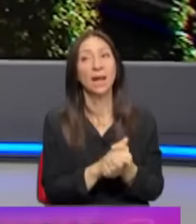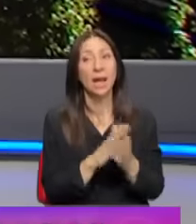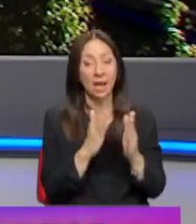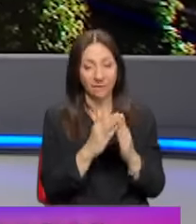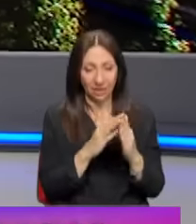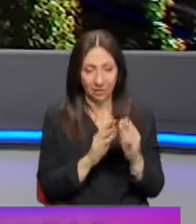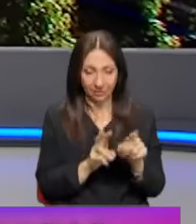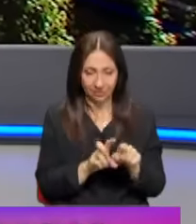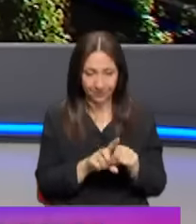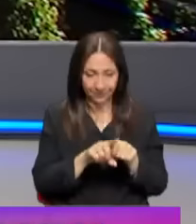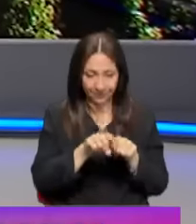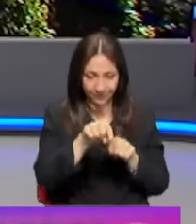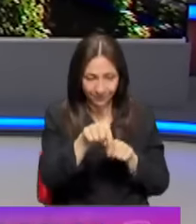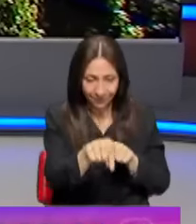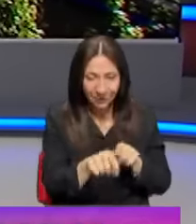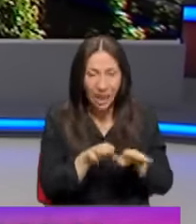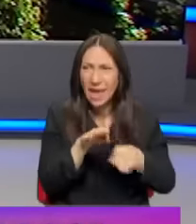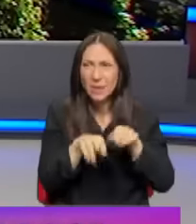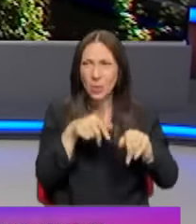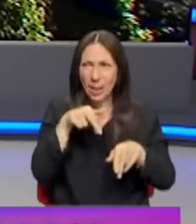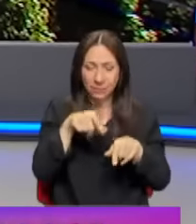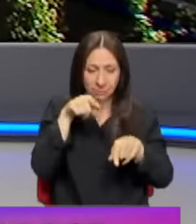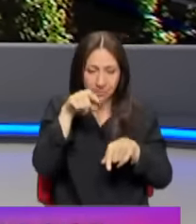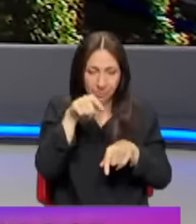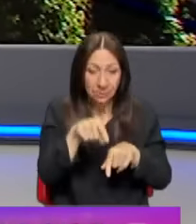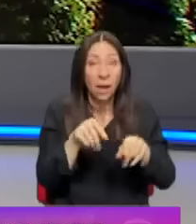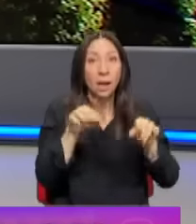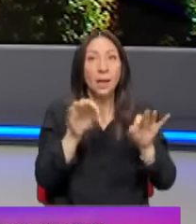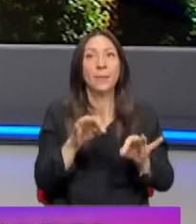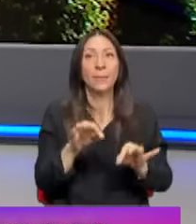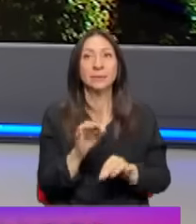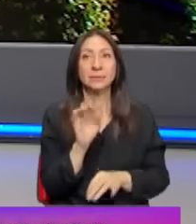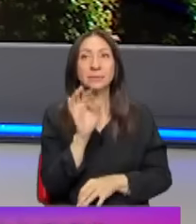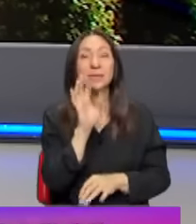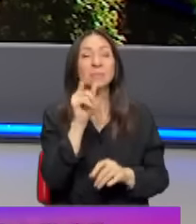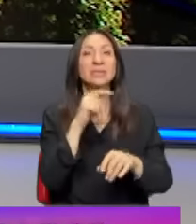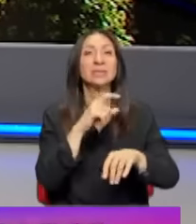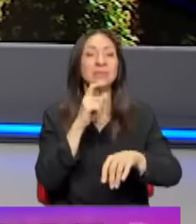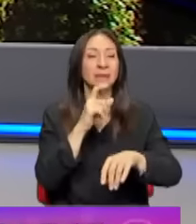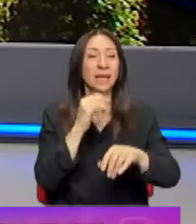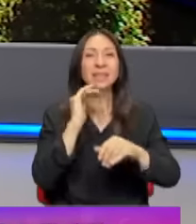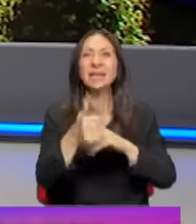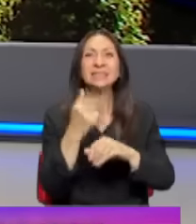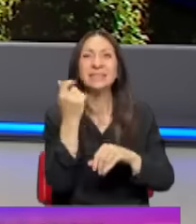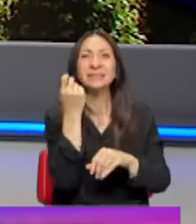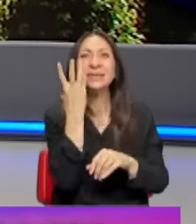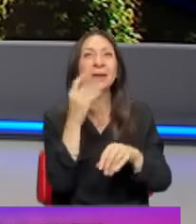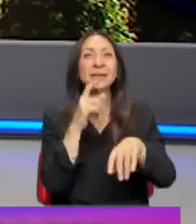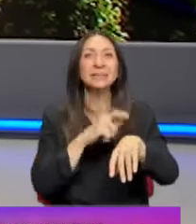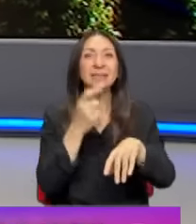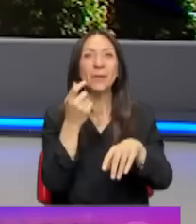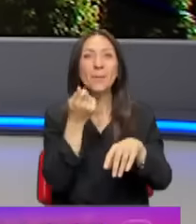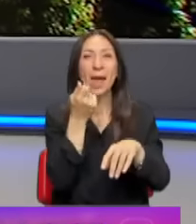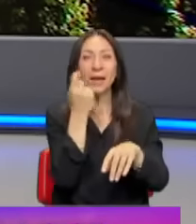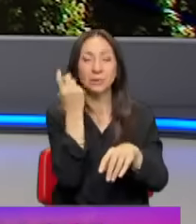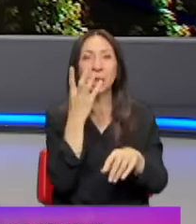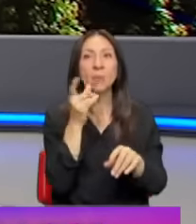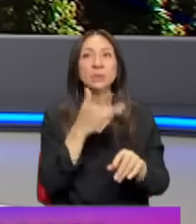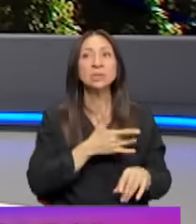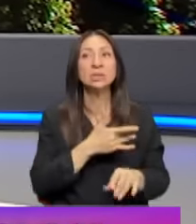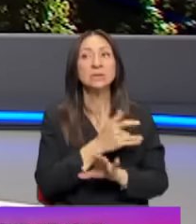Evden dışarı adımınızı attığınız anda zaten hemen taksimetre adeta çalışmaya başlıyor sevgili izleyenler. Çok da